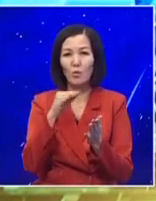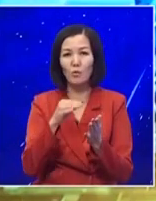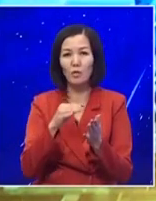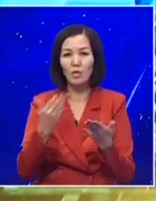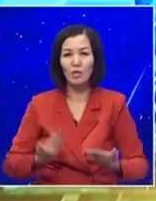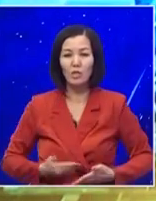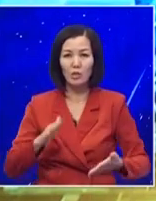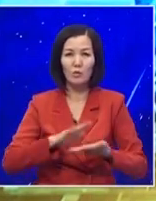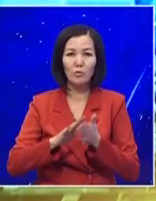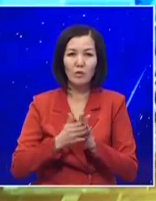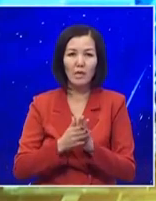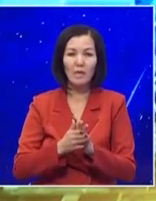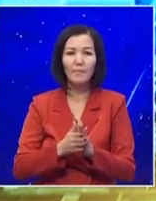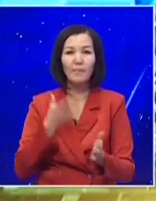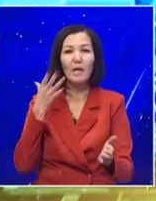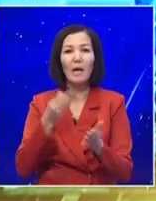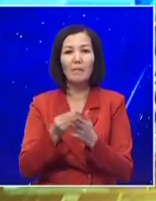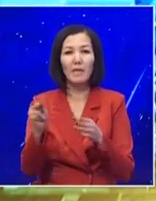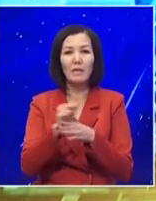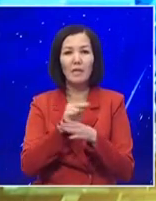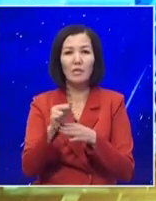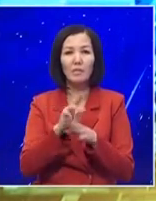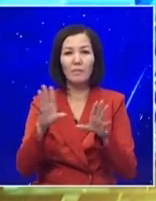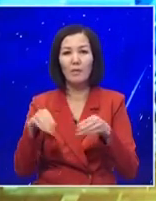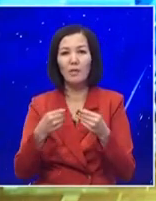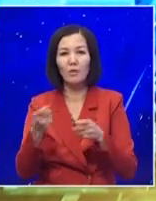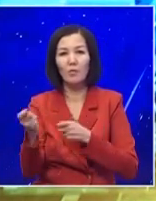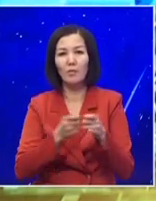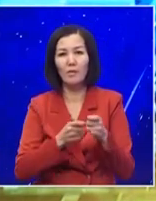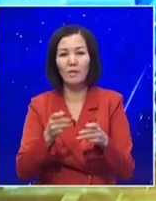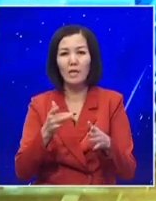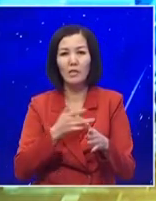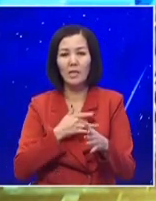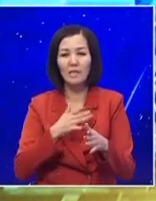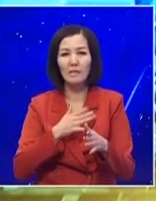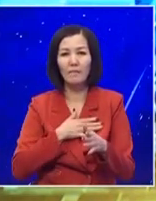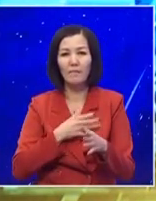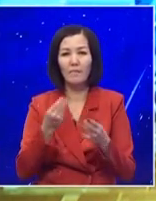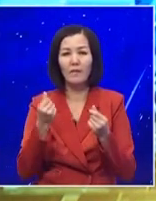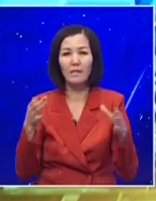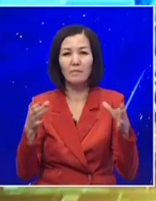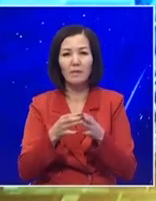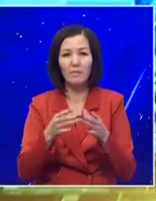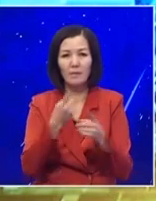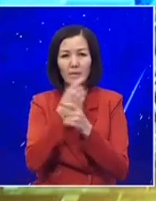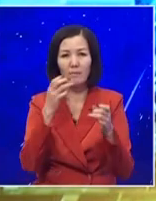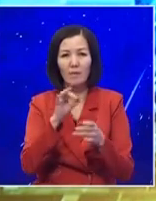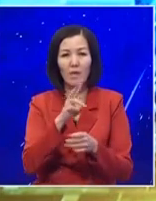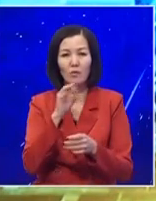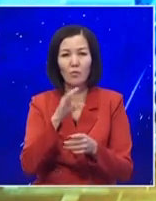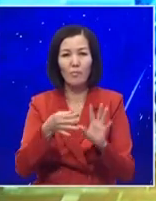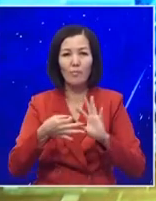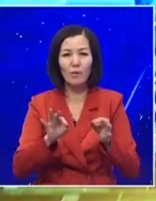улучшение жилищных условий, оплату лечения или передачу в управление частным финансовым компаниям, сообщает Артком